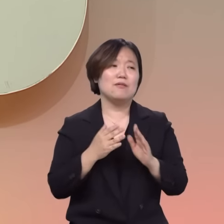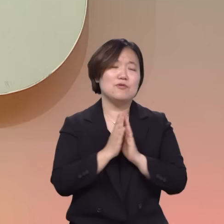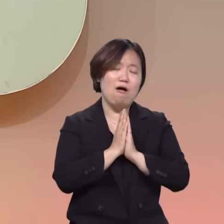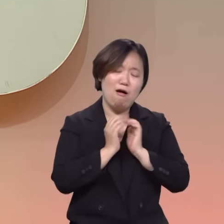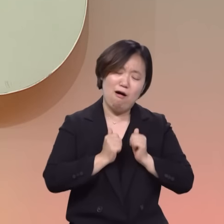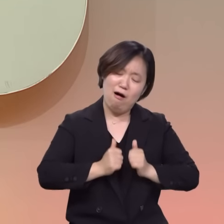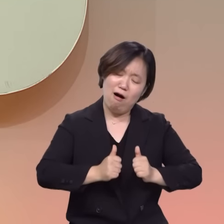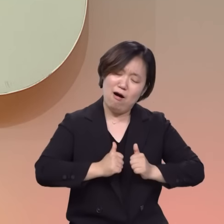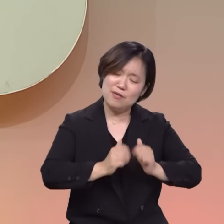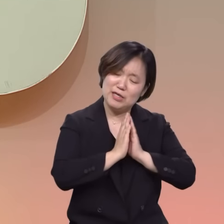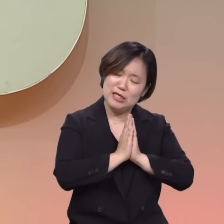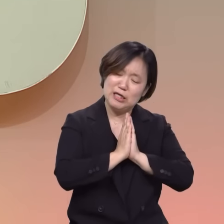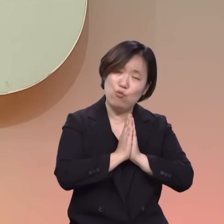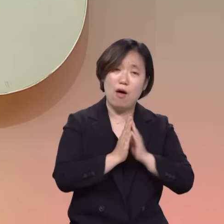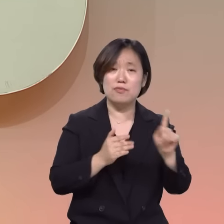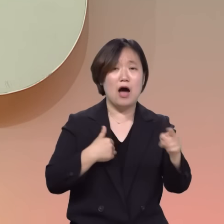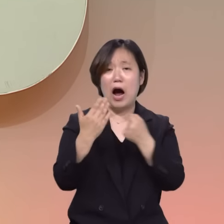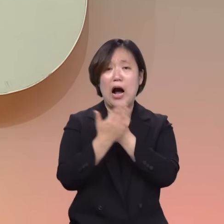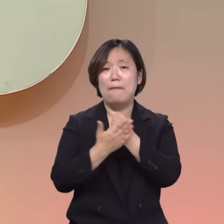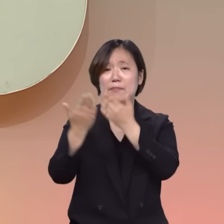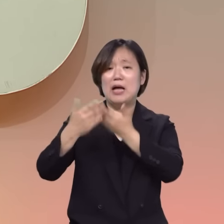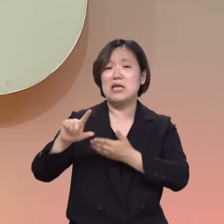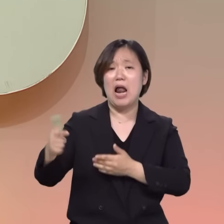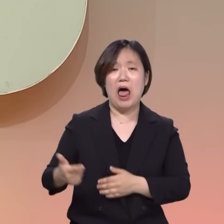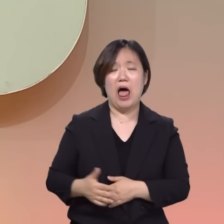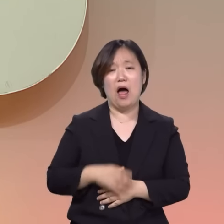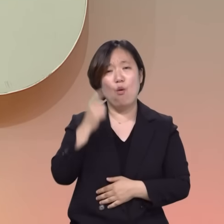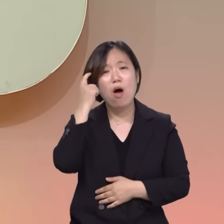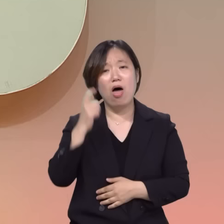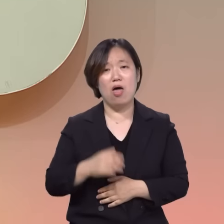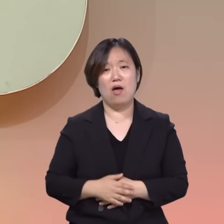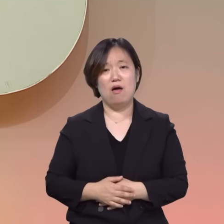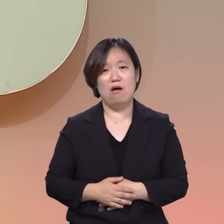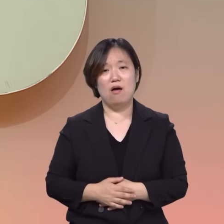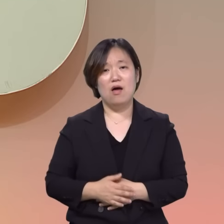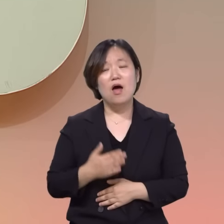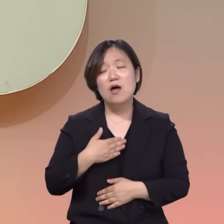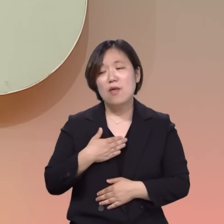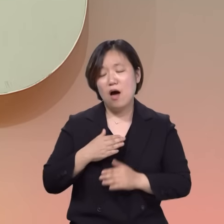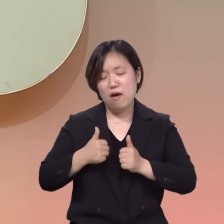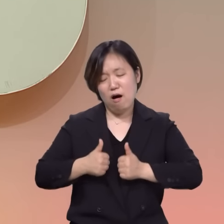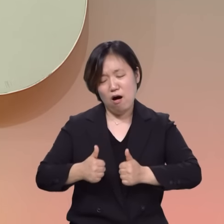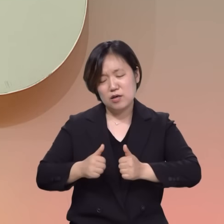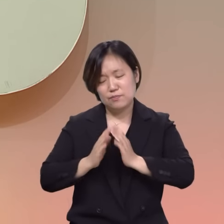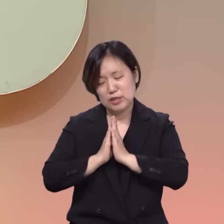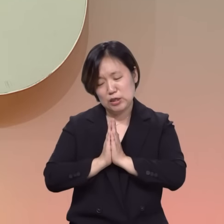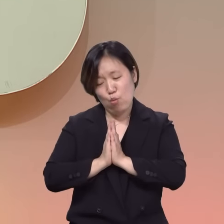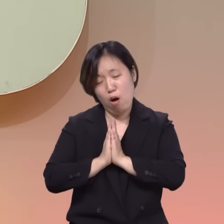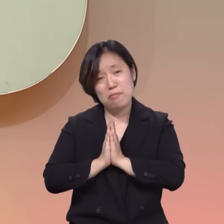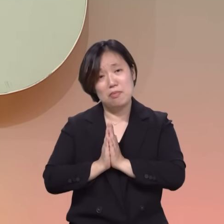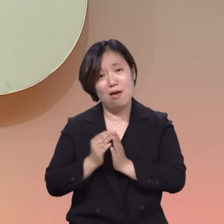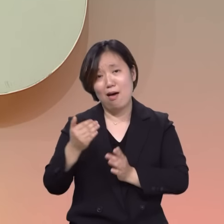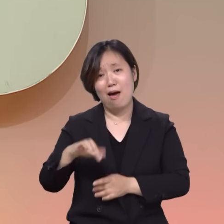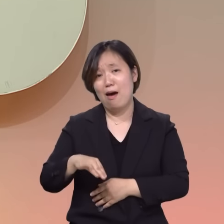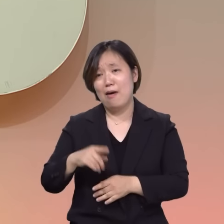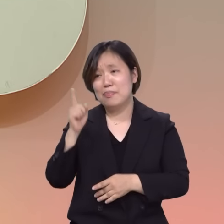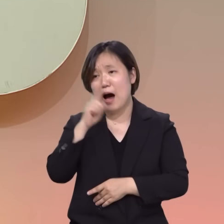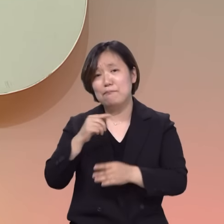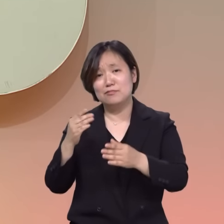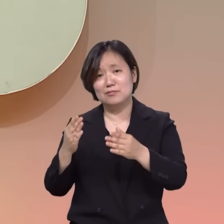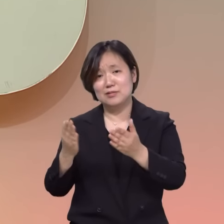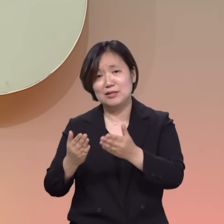기도했는데 저는 왜 그런 가피가 없을까요 스님 저도 열심히 기도한 거 같은데 왜 이렇게 자꾸 안 좋은